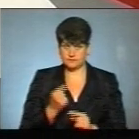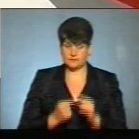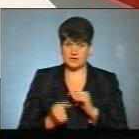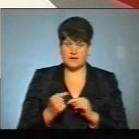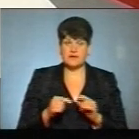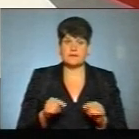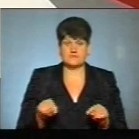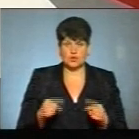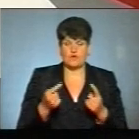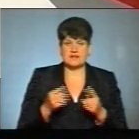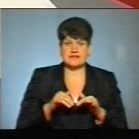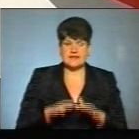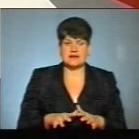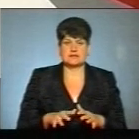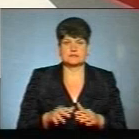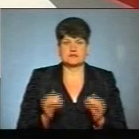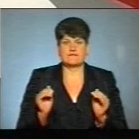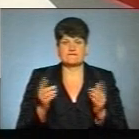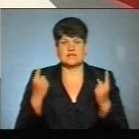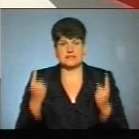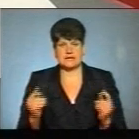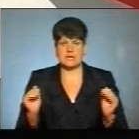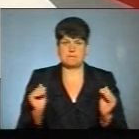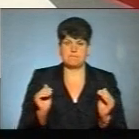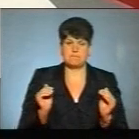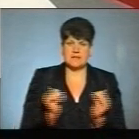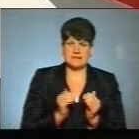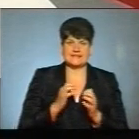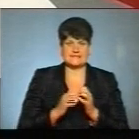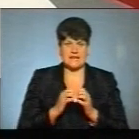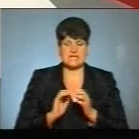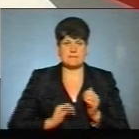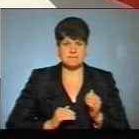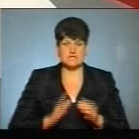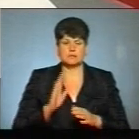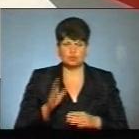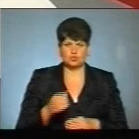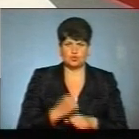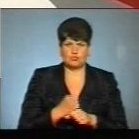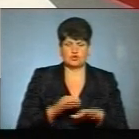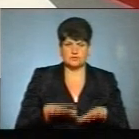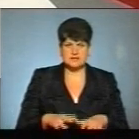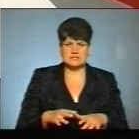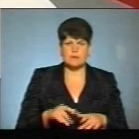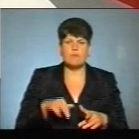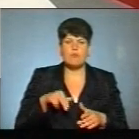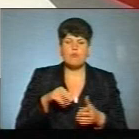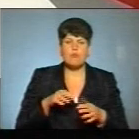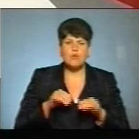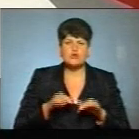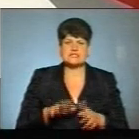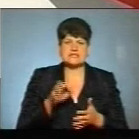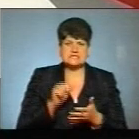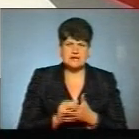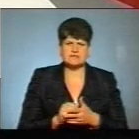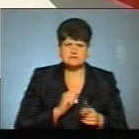діяльність і підприємства, великий, малий, середній бізнес, будуть робочі місця, то я думаю, що все-таки процес зайнятості буде активним